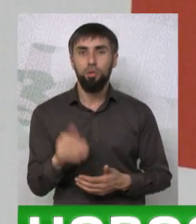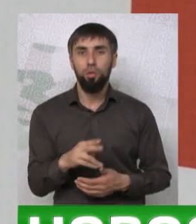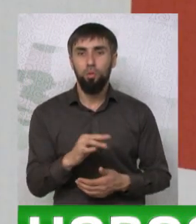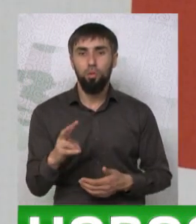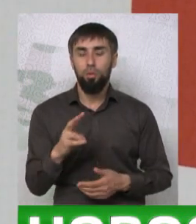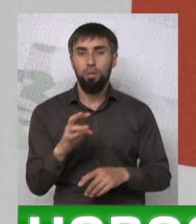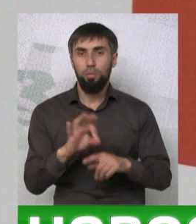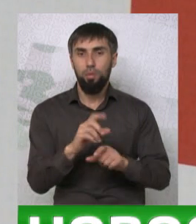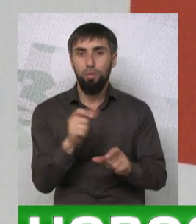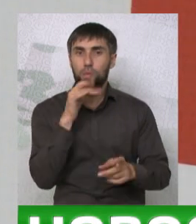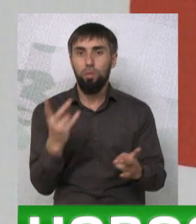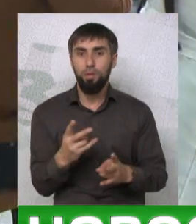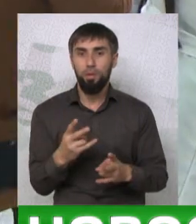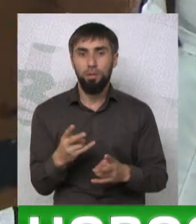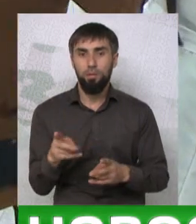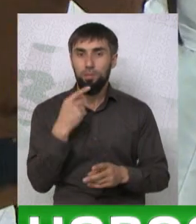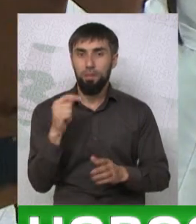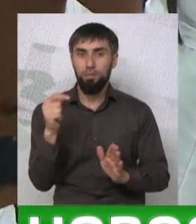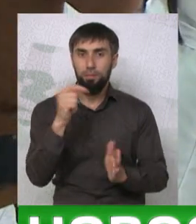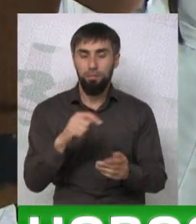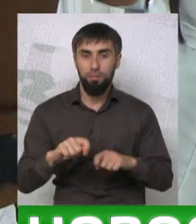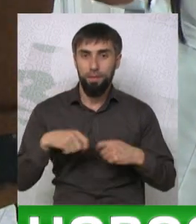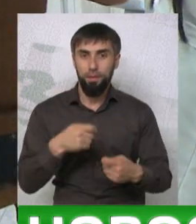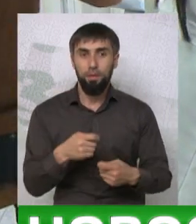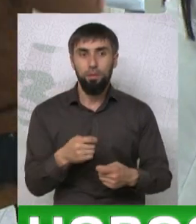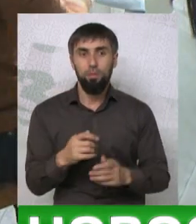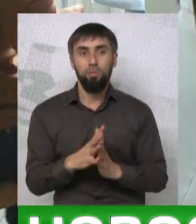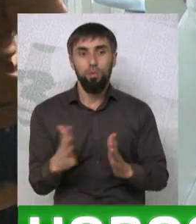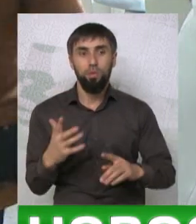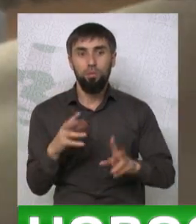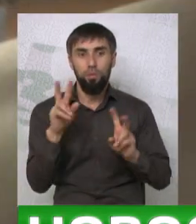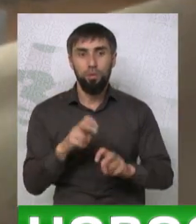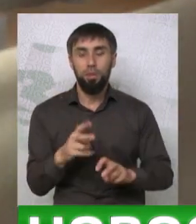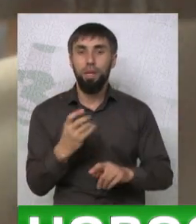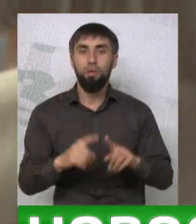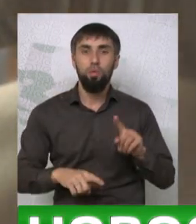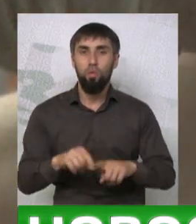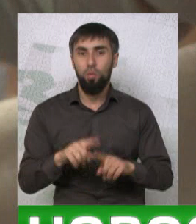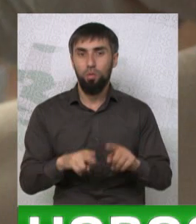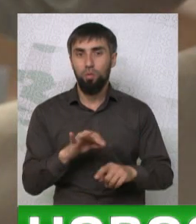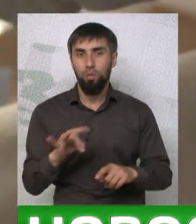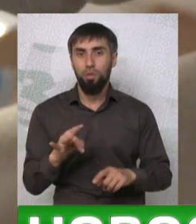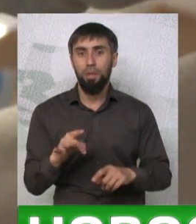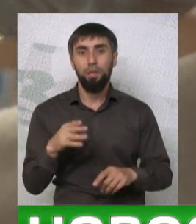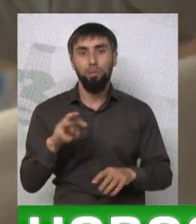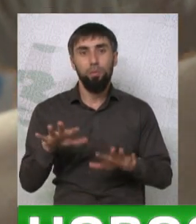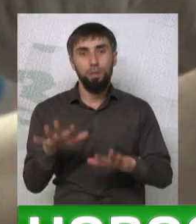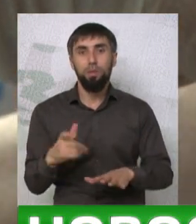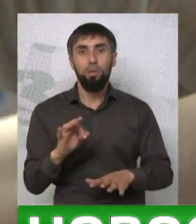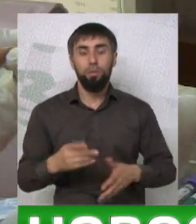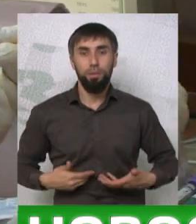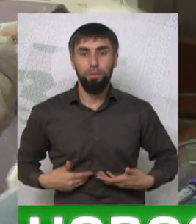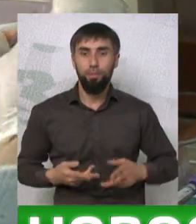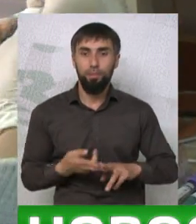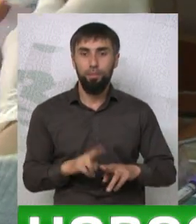Для пациента, которому нужна трансплантация мозга, наиболее результативен поиск неродственного донора в том регионе, где он